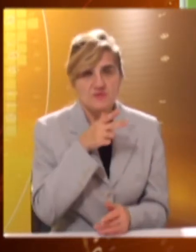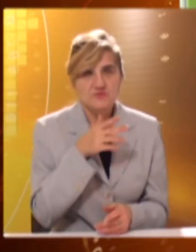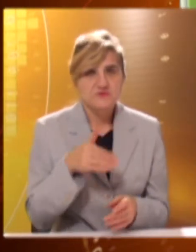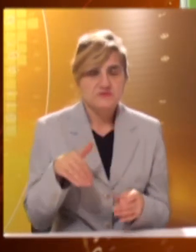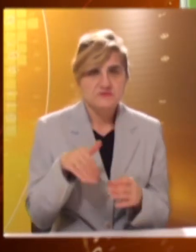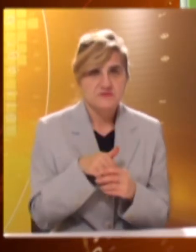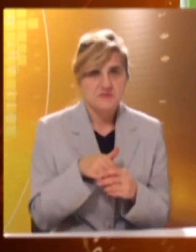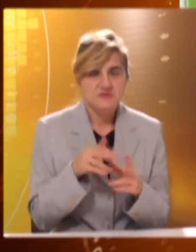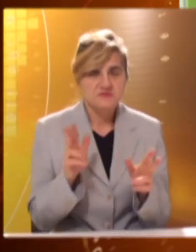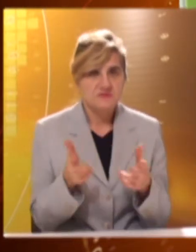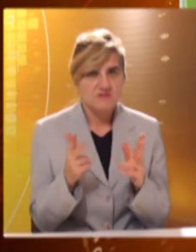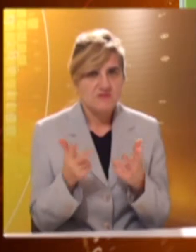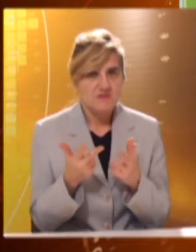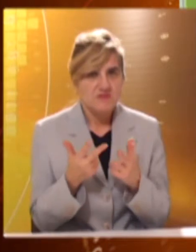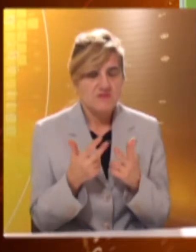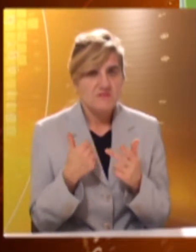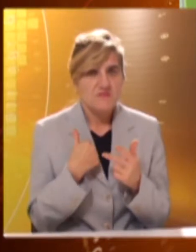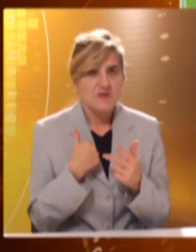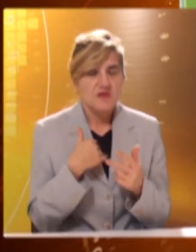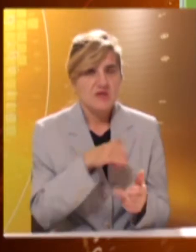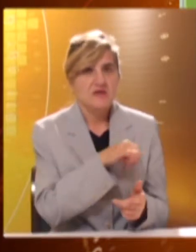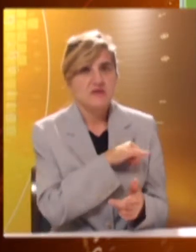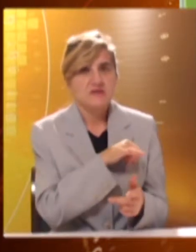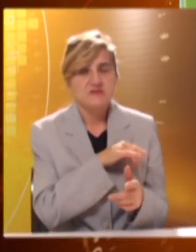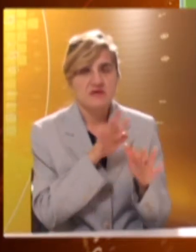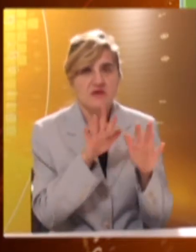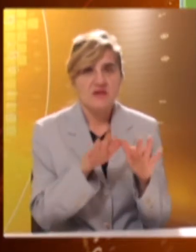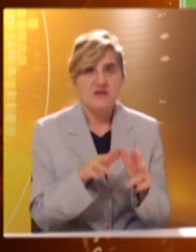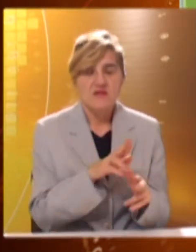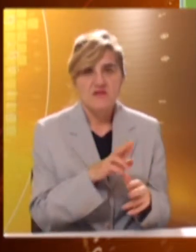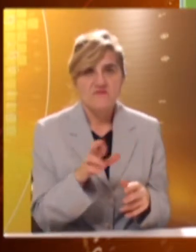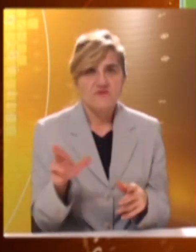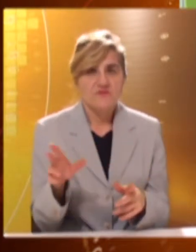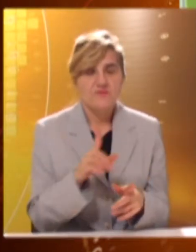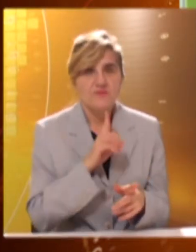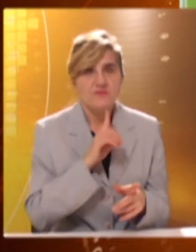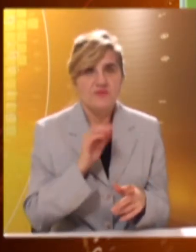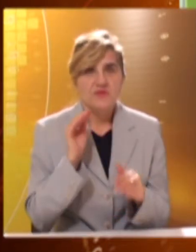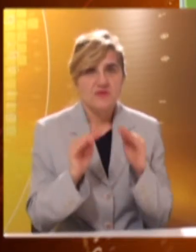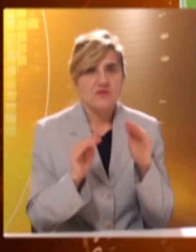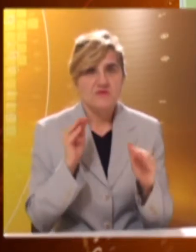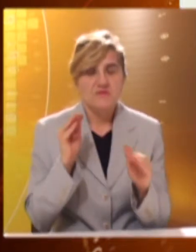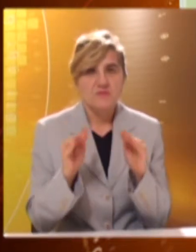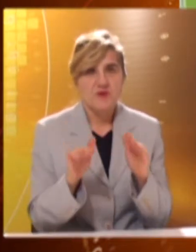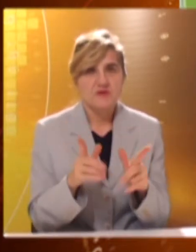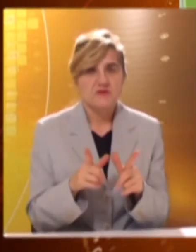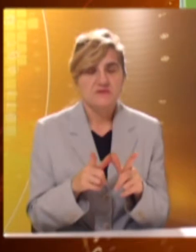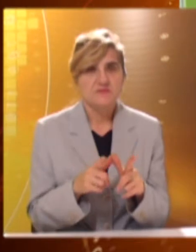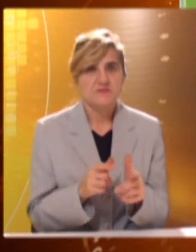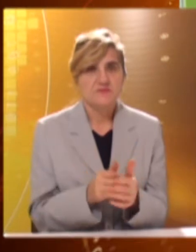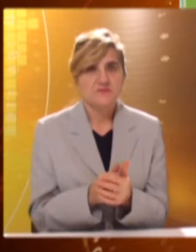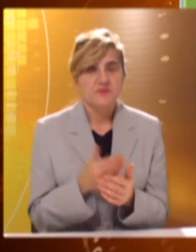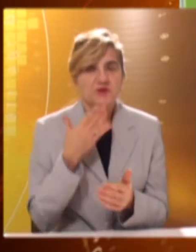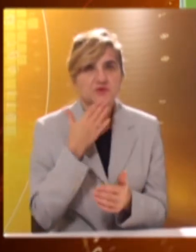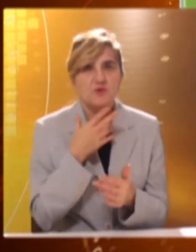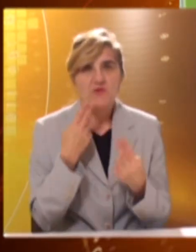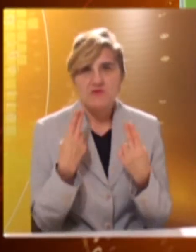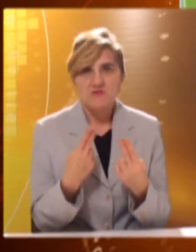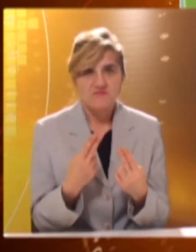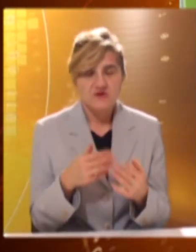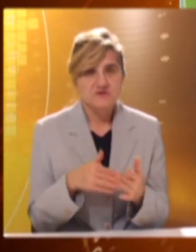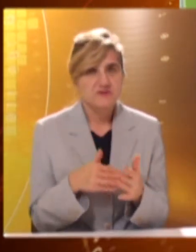se zaposlimo i stvarno zanima me informatika i web dizajn, programiranje i slično. Da je škola